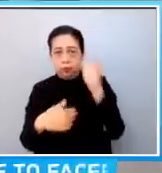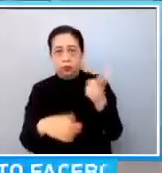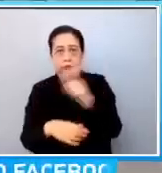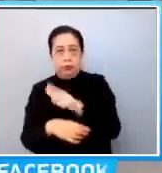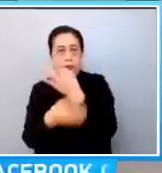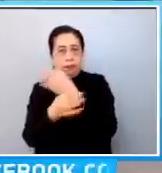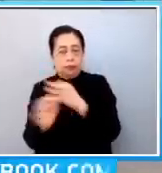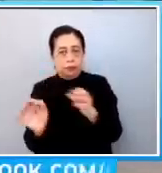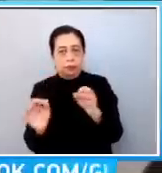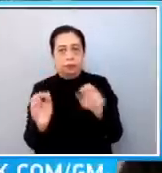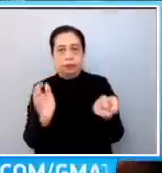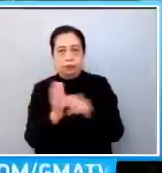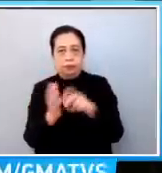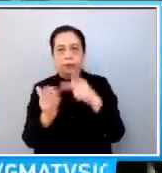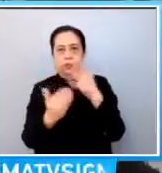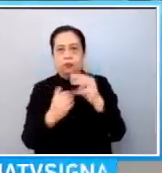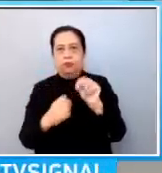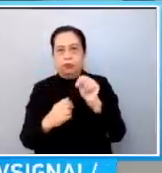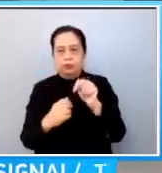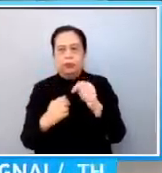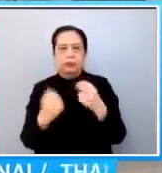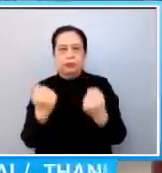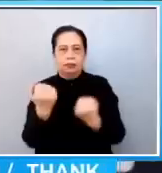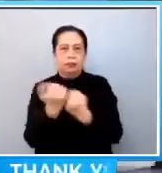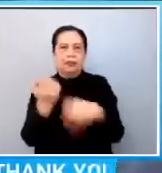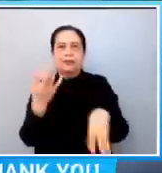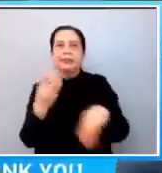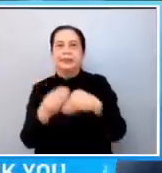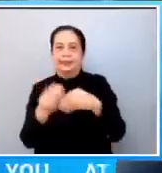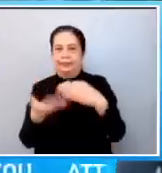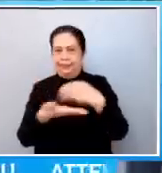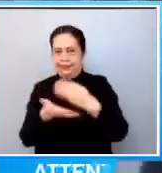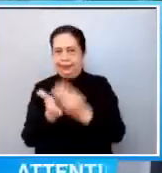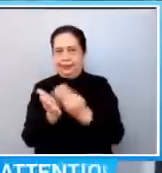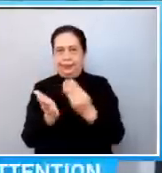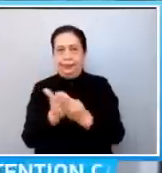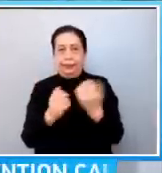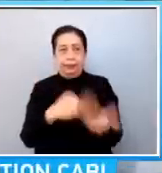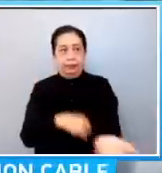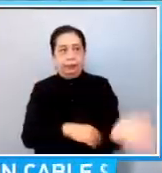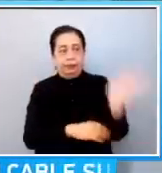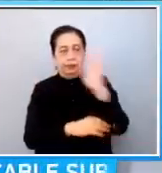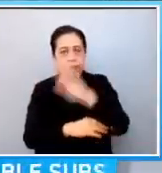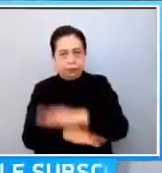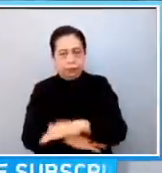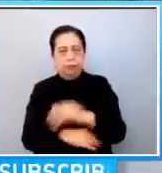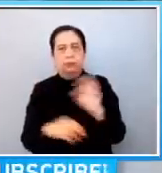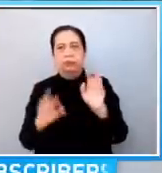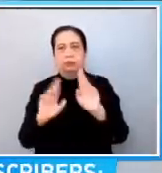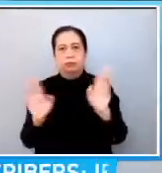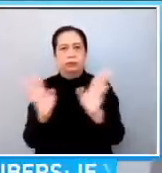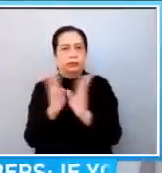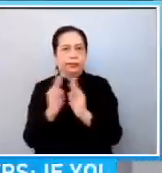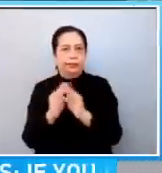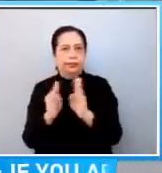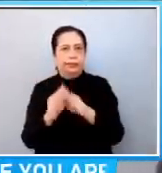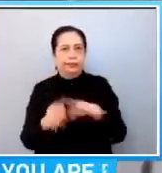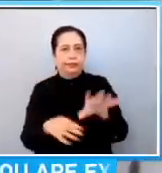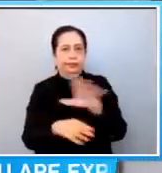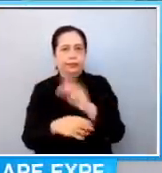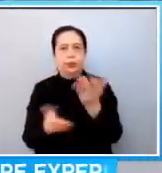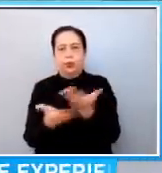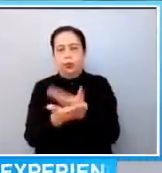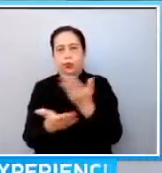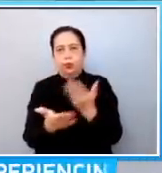ay kakailanganin nila ng supplemental budget para rito. Ngayong maghapon ay nakatakdang magpulong ang mga bagong at